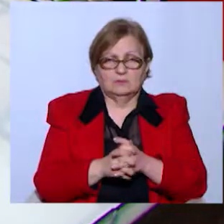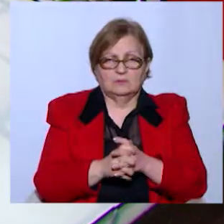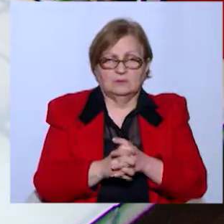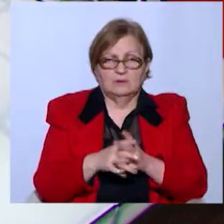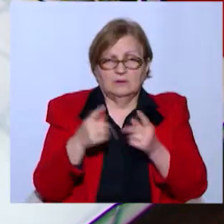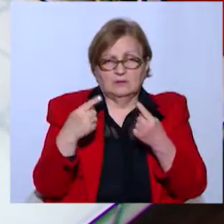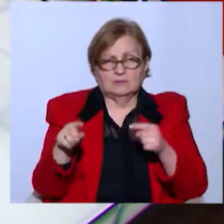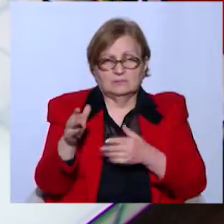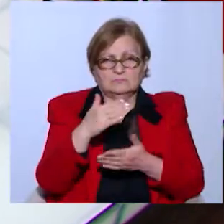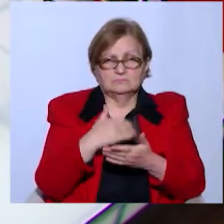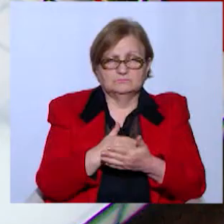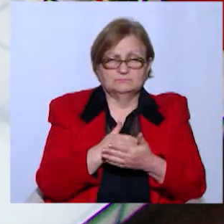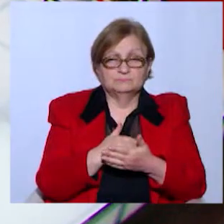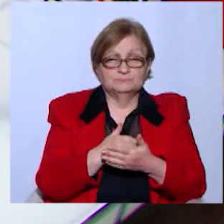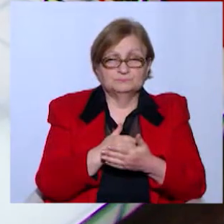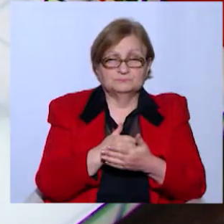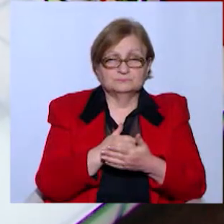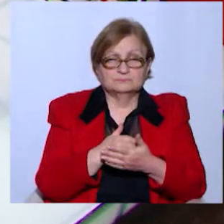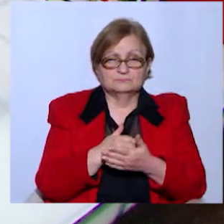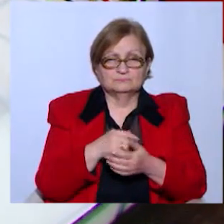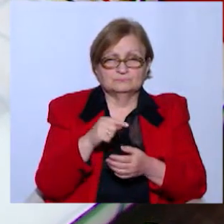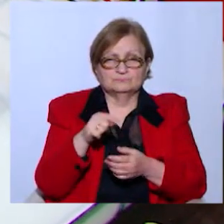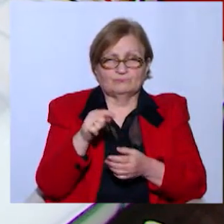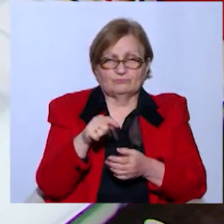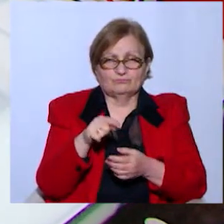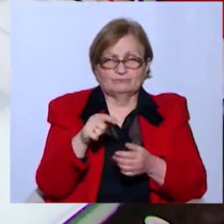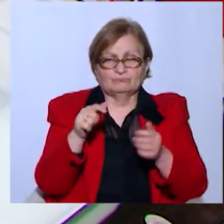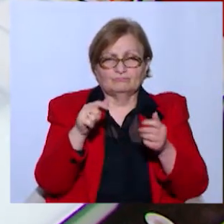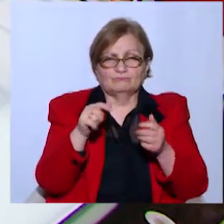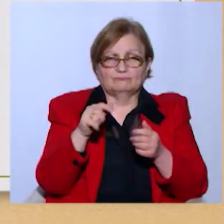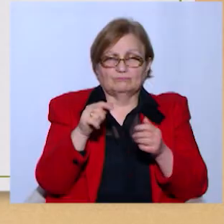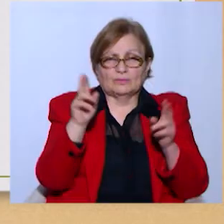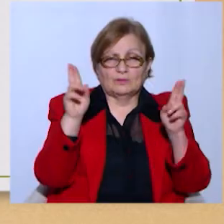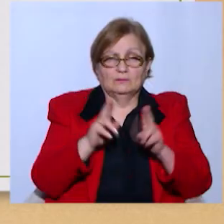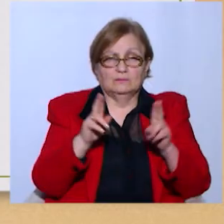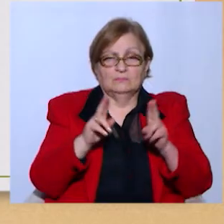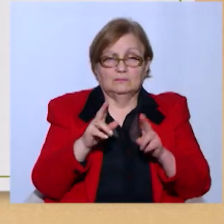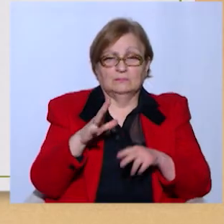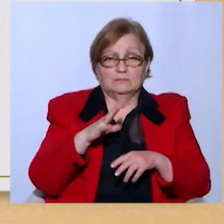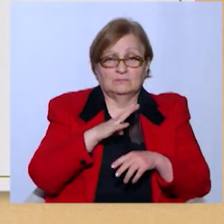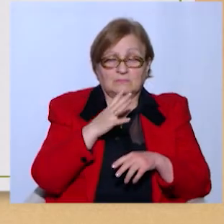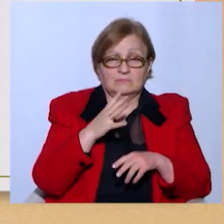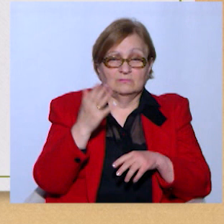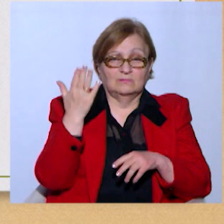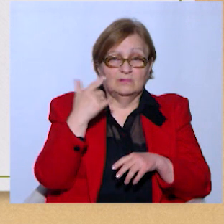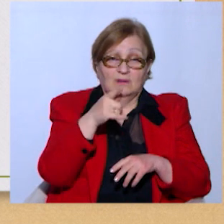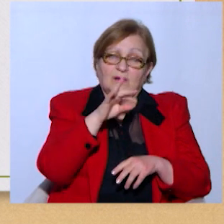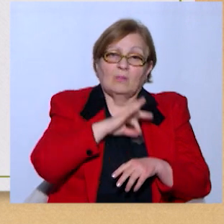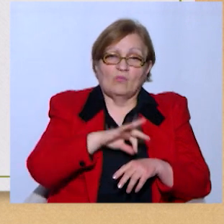შემდეგი ამოცანა არის ასეთი, მოდით ეს ის ფორმულა, რომელიც ხაზგასმით ვთქვით და გამოვიყენოთ